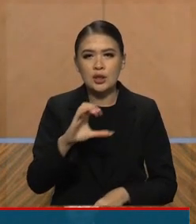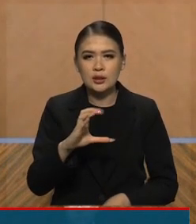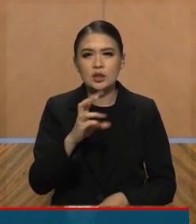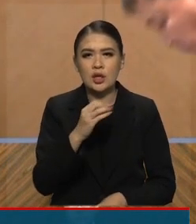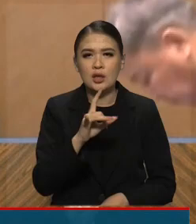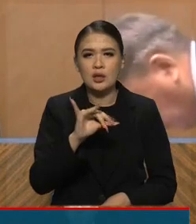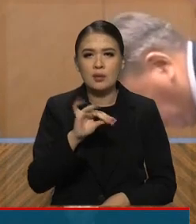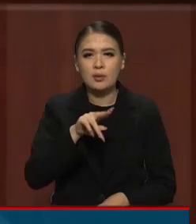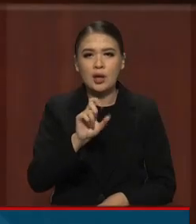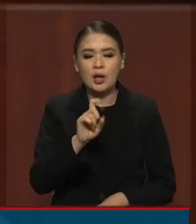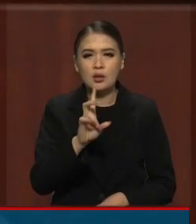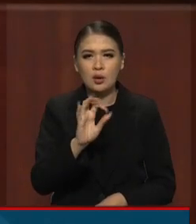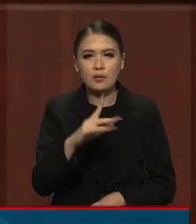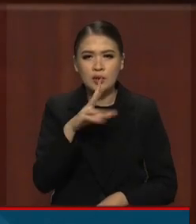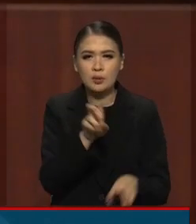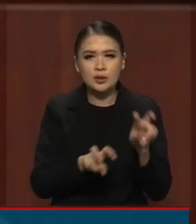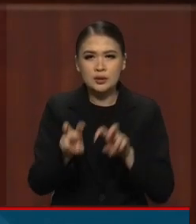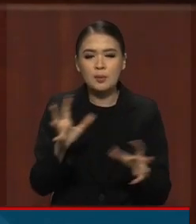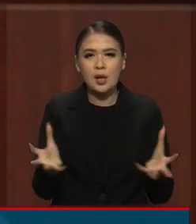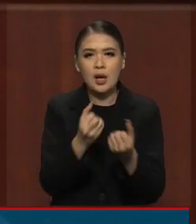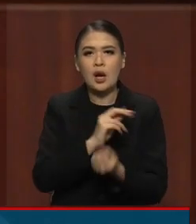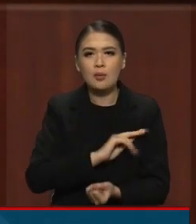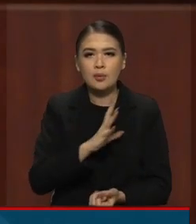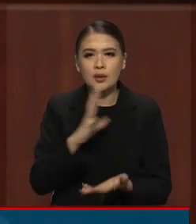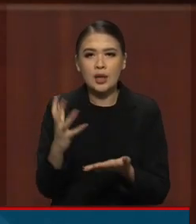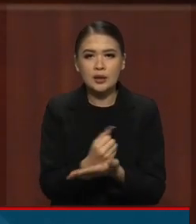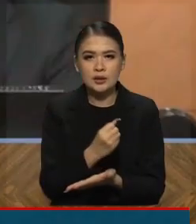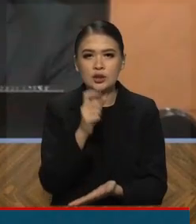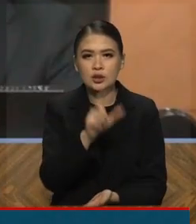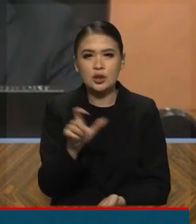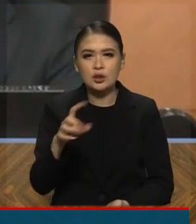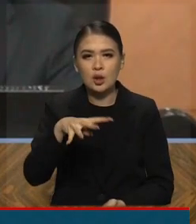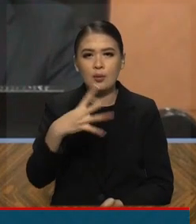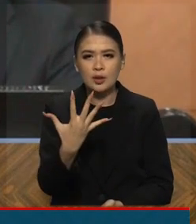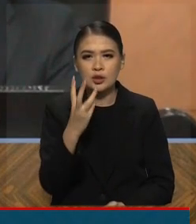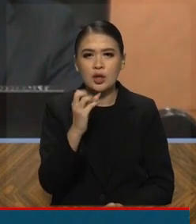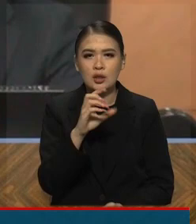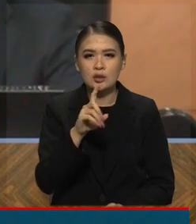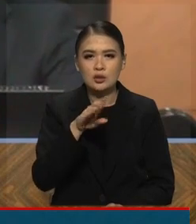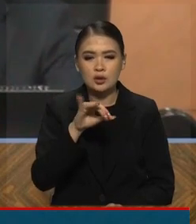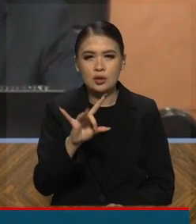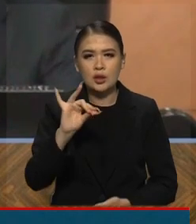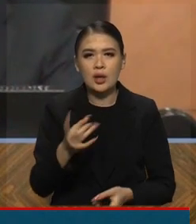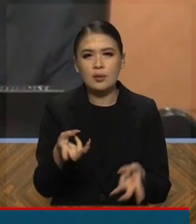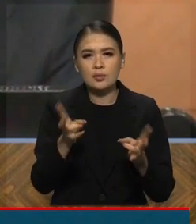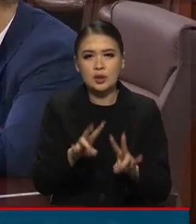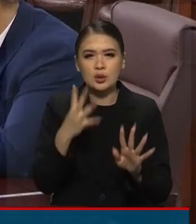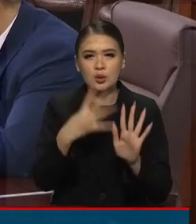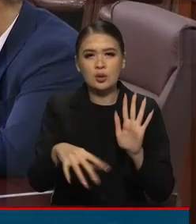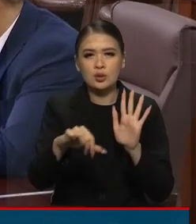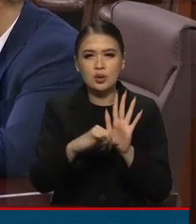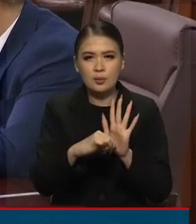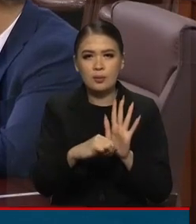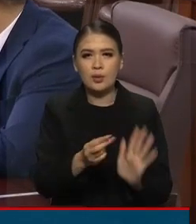сообщил, что во время поисково-спасательных работ были найдены тела 45 шахтеров и останки, предположительно,